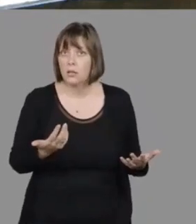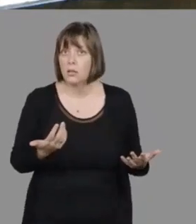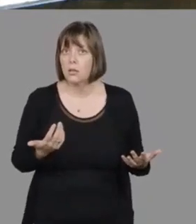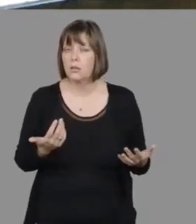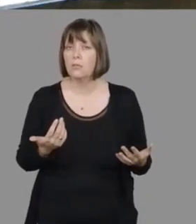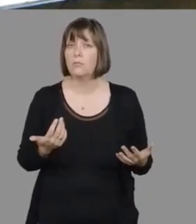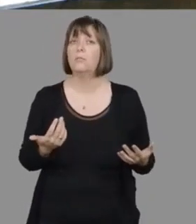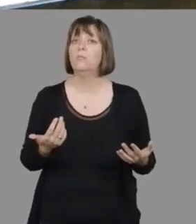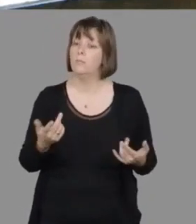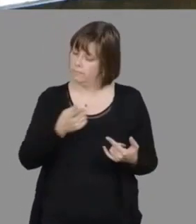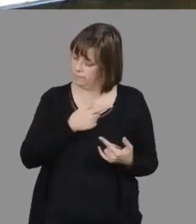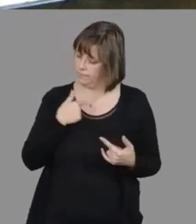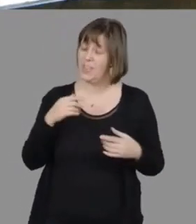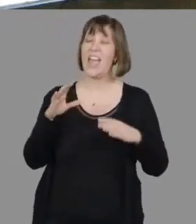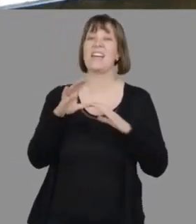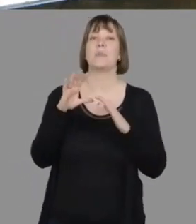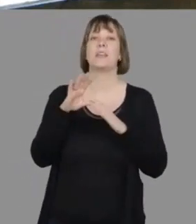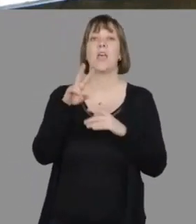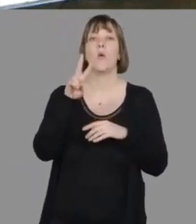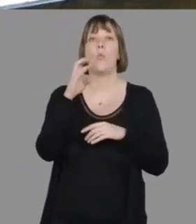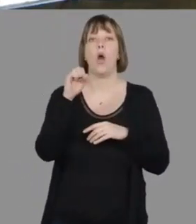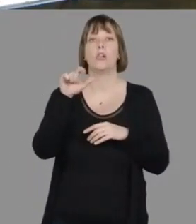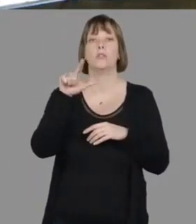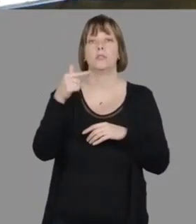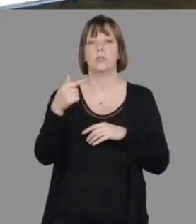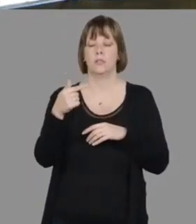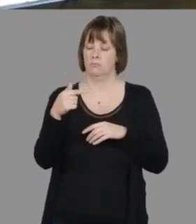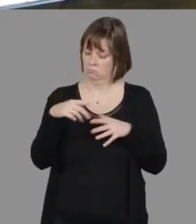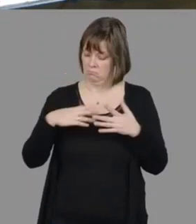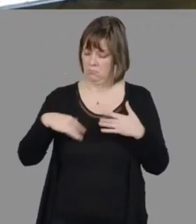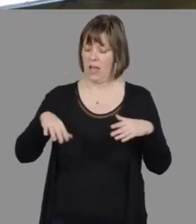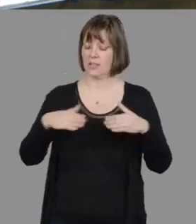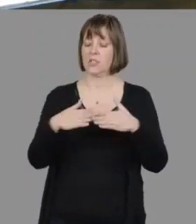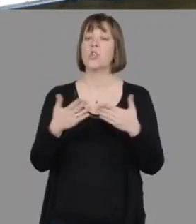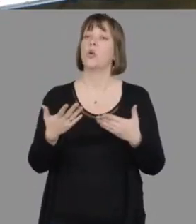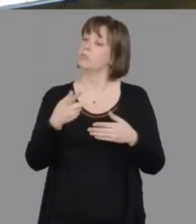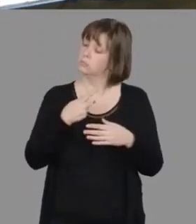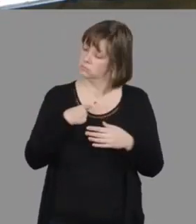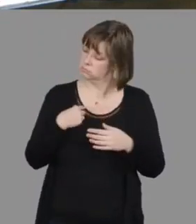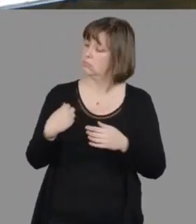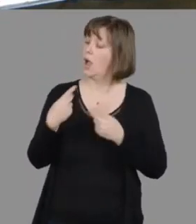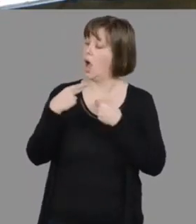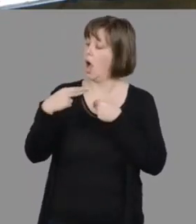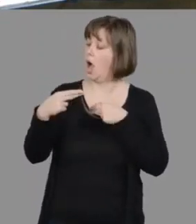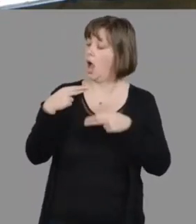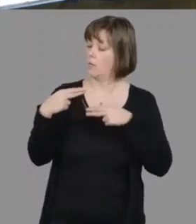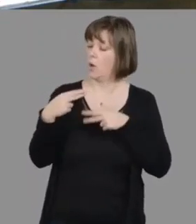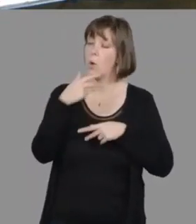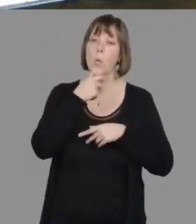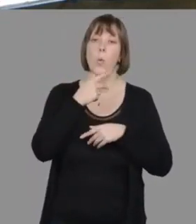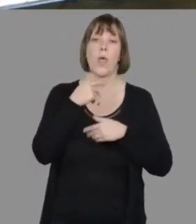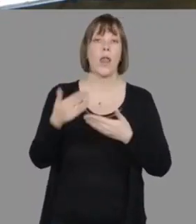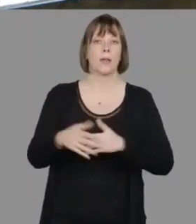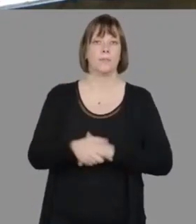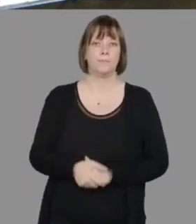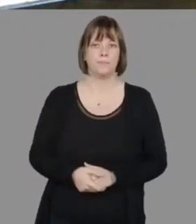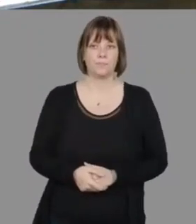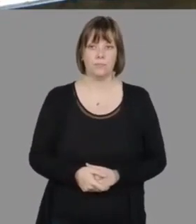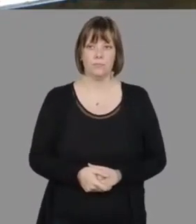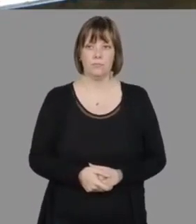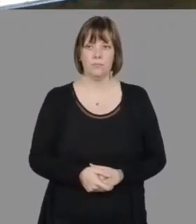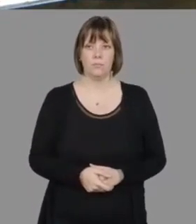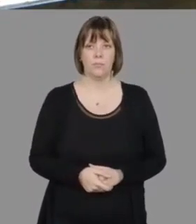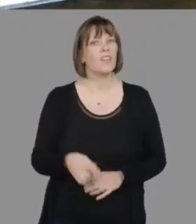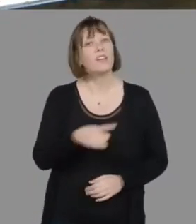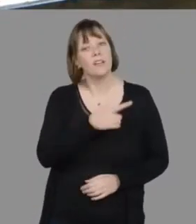darauf als SPD-Volt-Fraktion mit aller Kraft die Antworten, die uns möglich sind. Wir